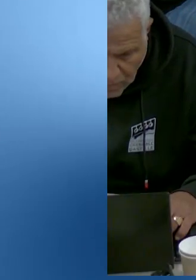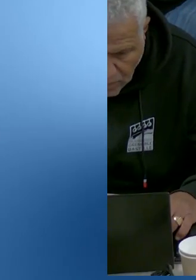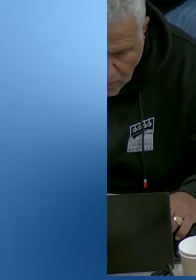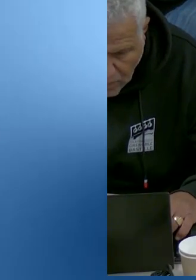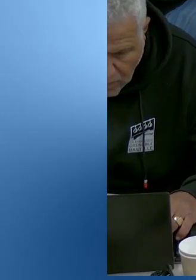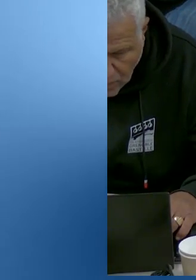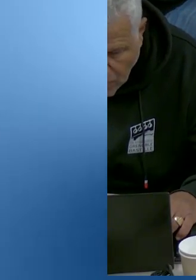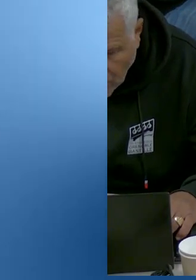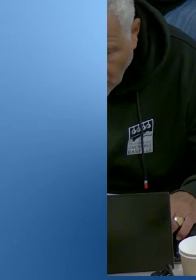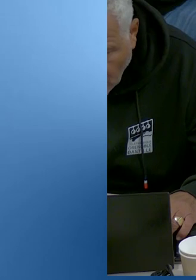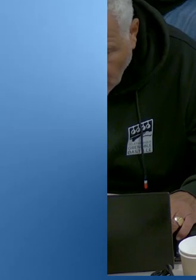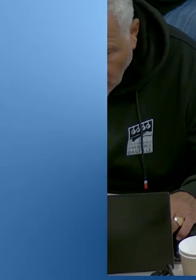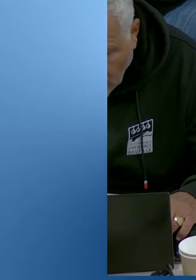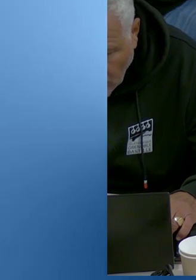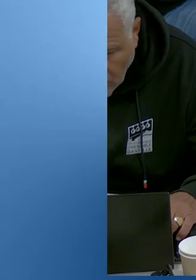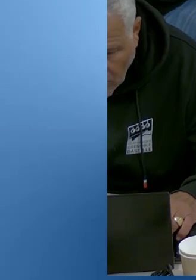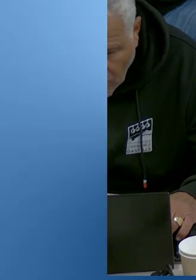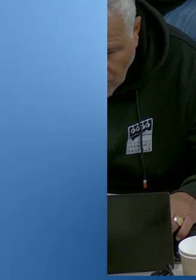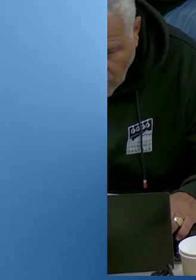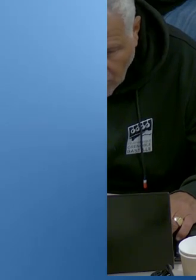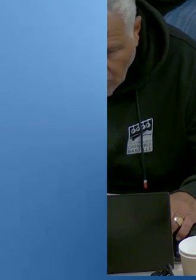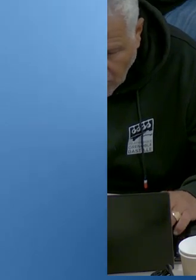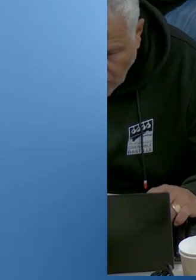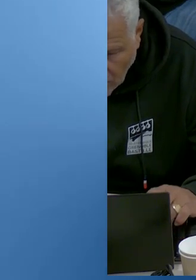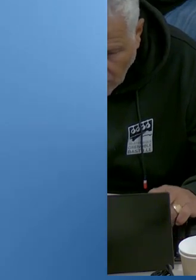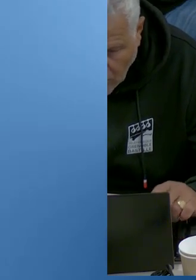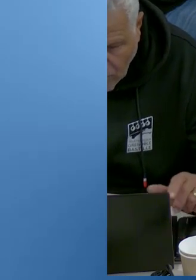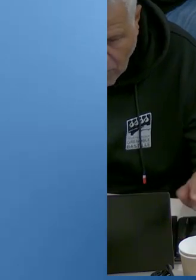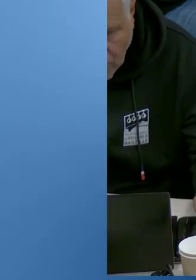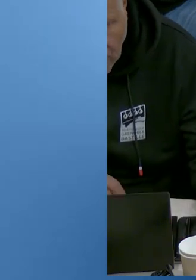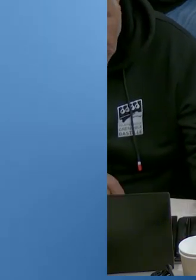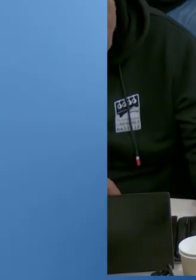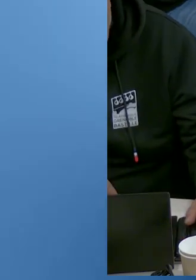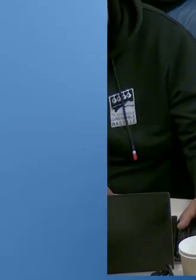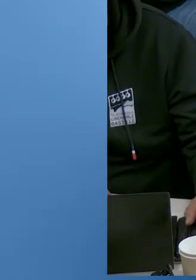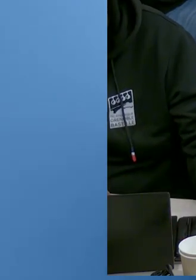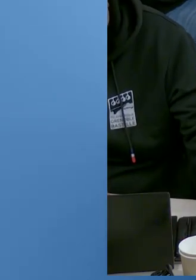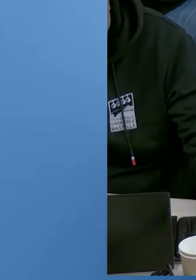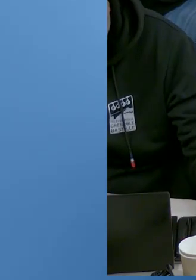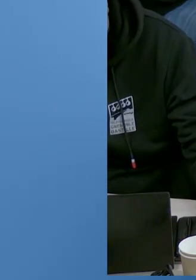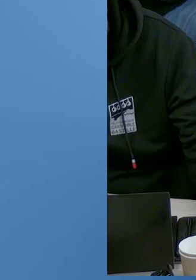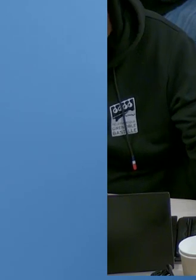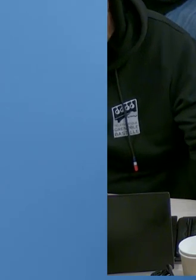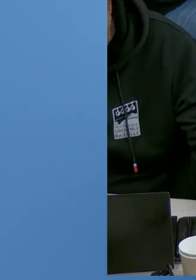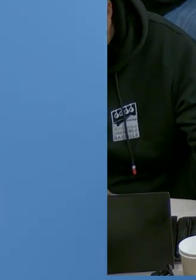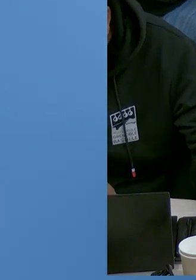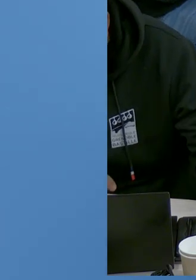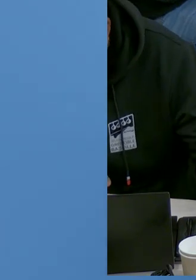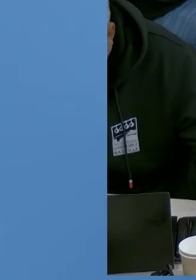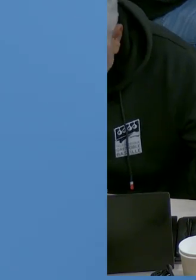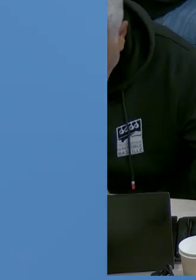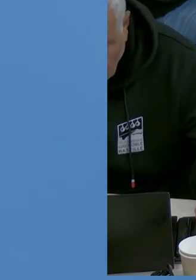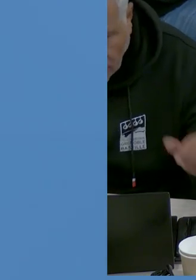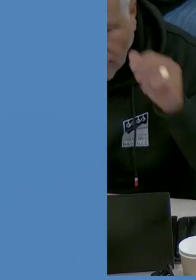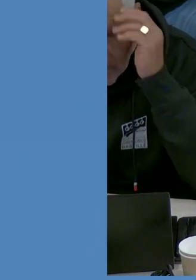pardon composée à la fois d'élus grenoblois bien sûr l'adjoint de secteur et l'élus thématique concerné mais aussi aussi d'élu de la métropole de